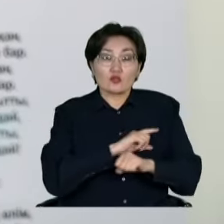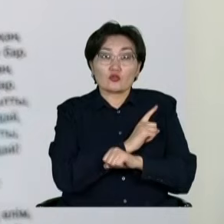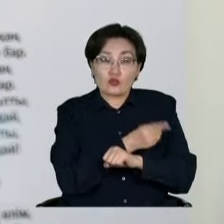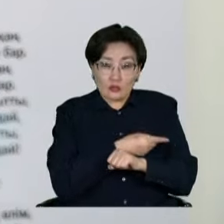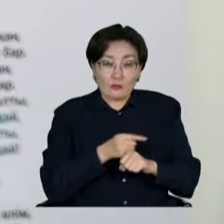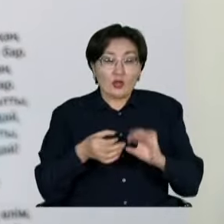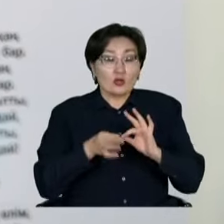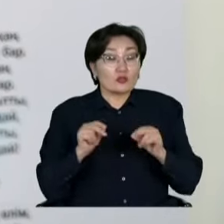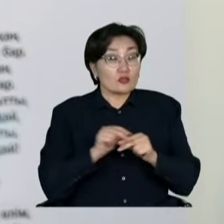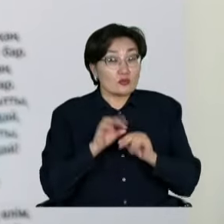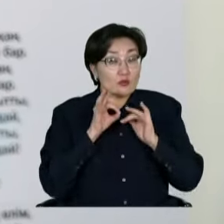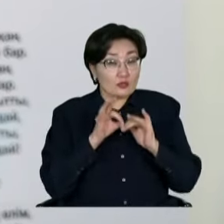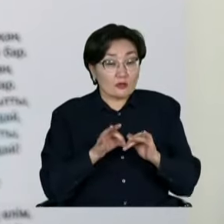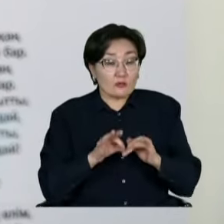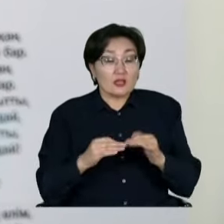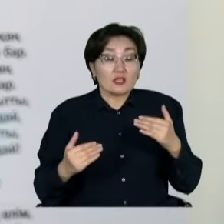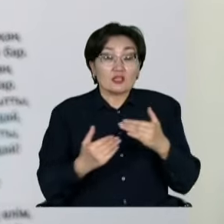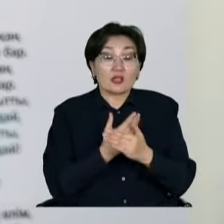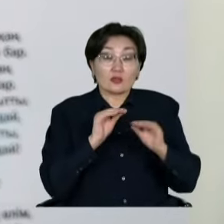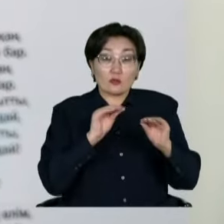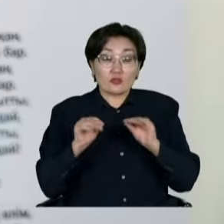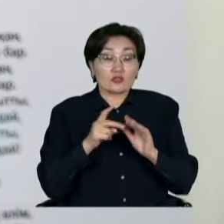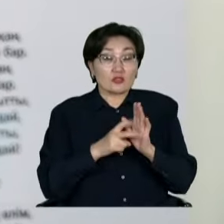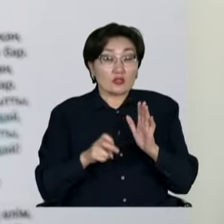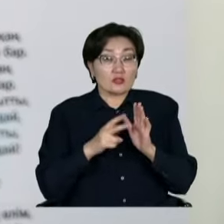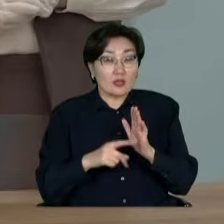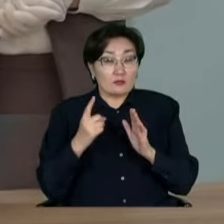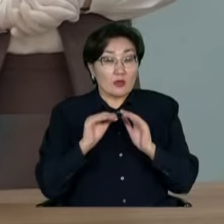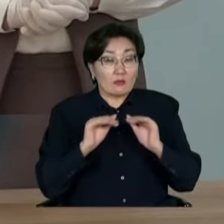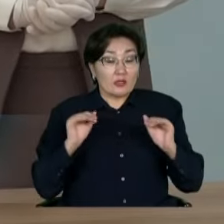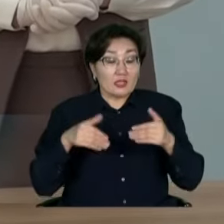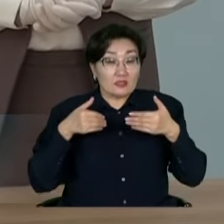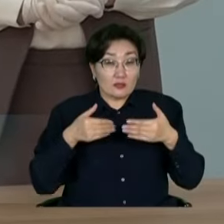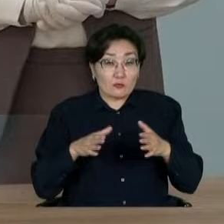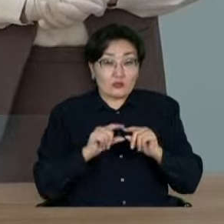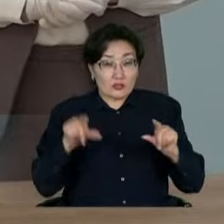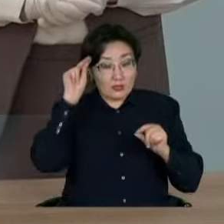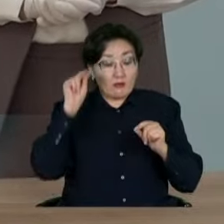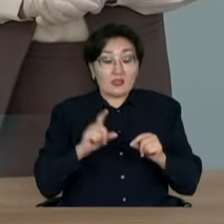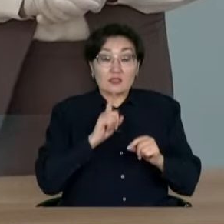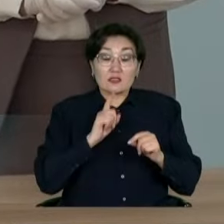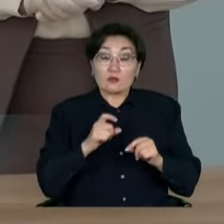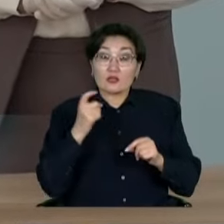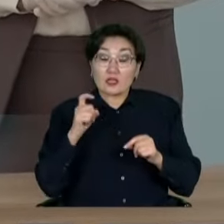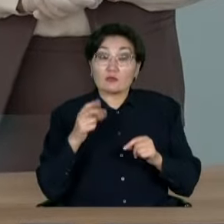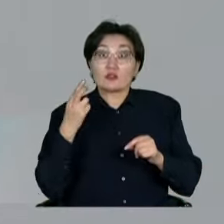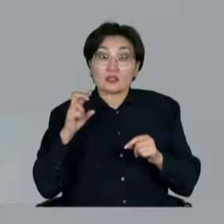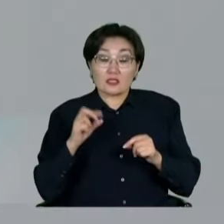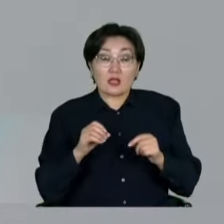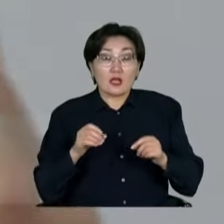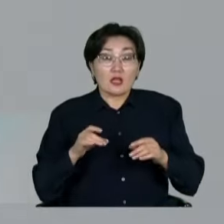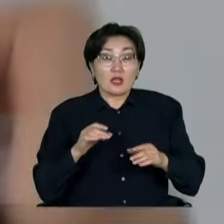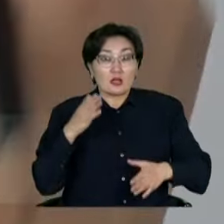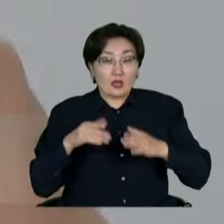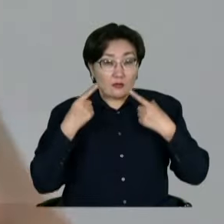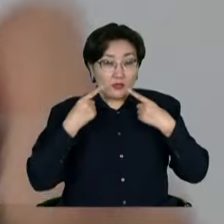жаңа жабдықталып, 771 балаға мектеп есігін айқара ашты. Қазіргі таңда мектебімізде физика, химия, биология, робототехника